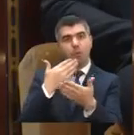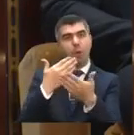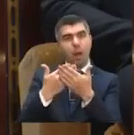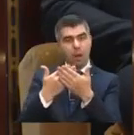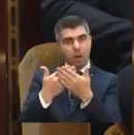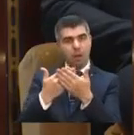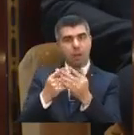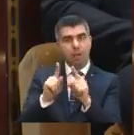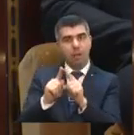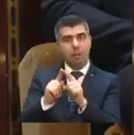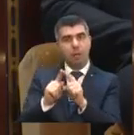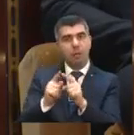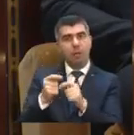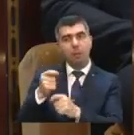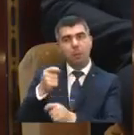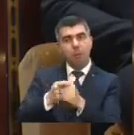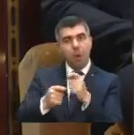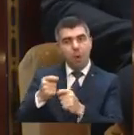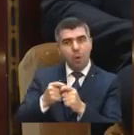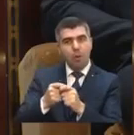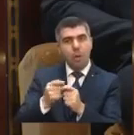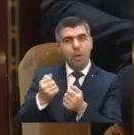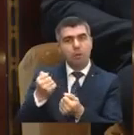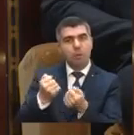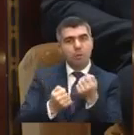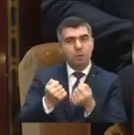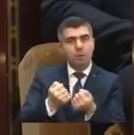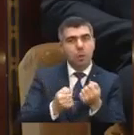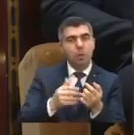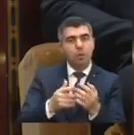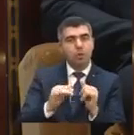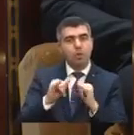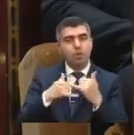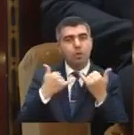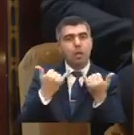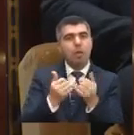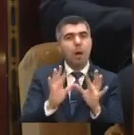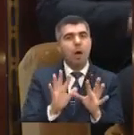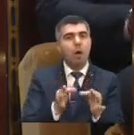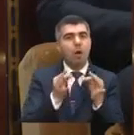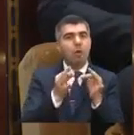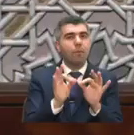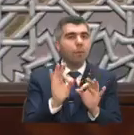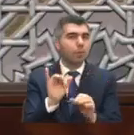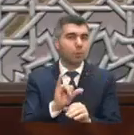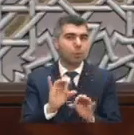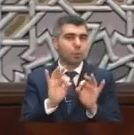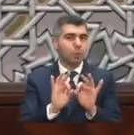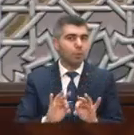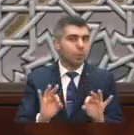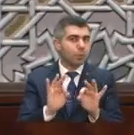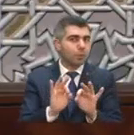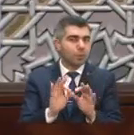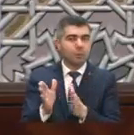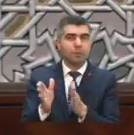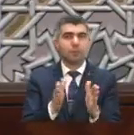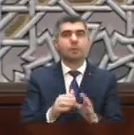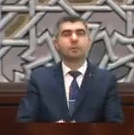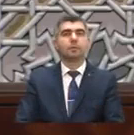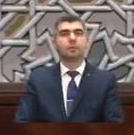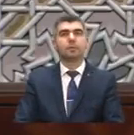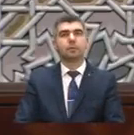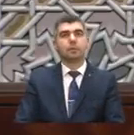الطرقي بالبضائع، ما هي حصيلة هذه الاجتماعات والنتائج المحققة؟ شكرا. جواب السيد الوزير، تفضلوا.